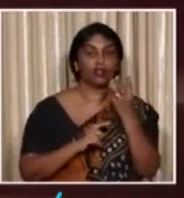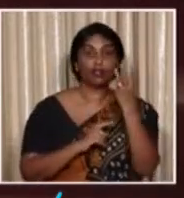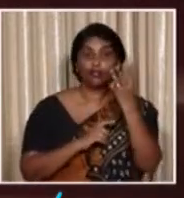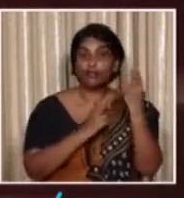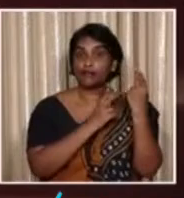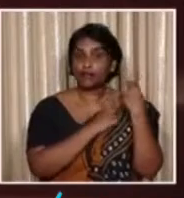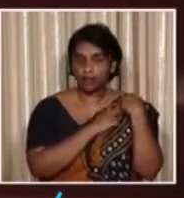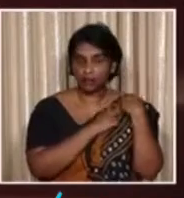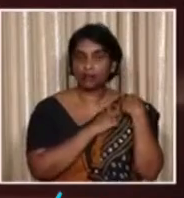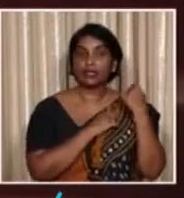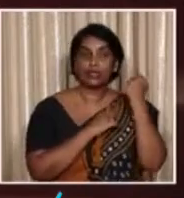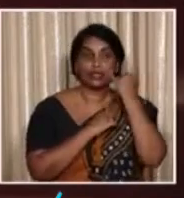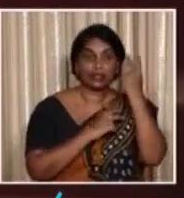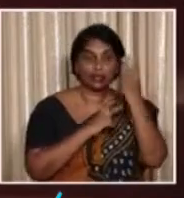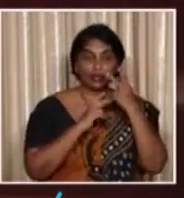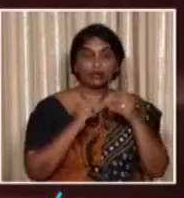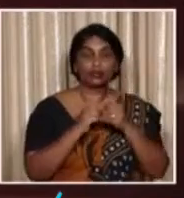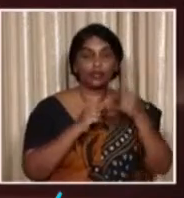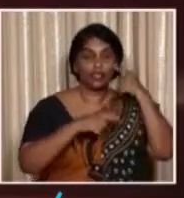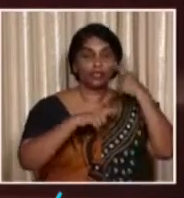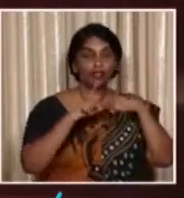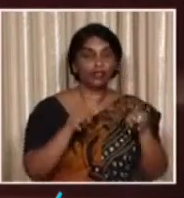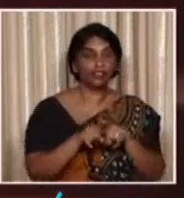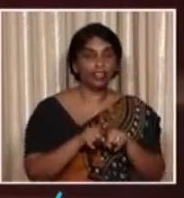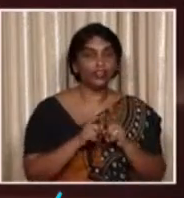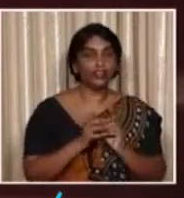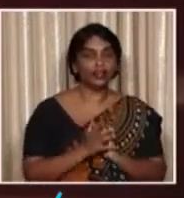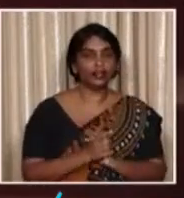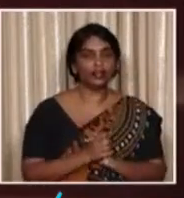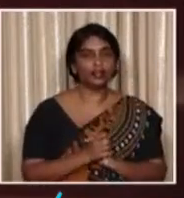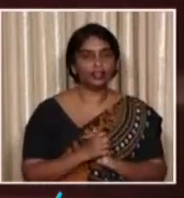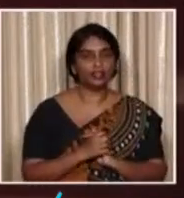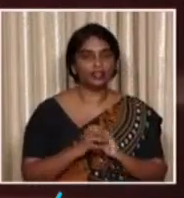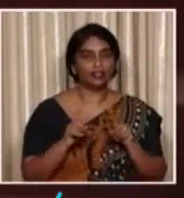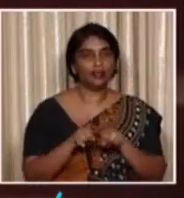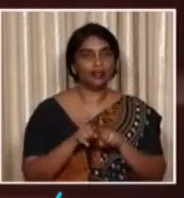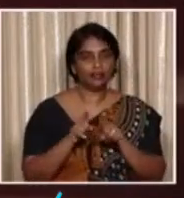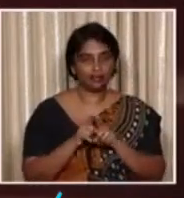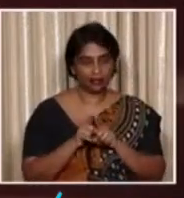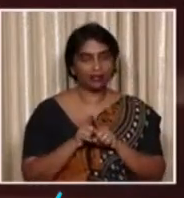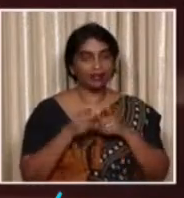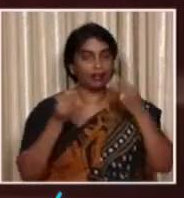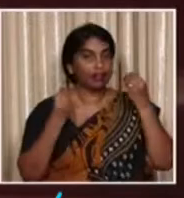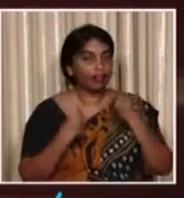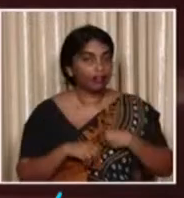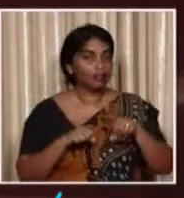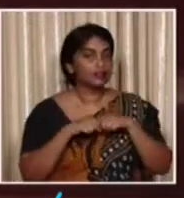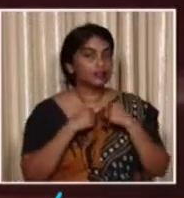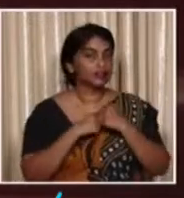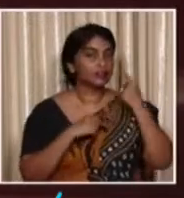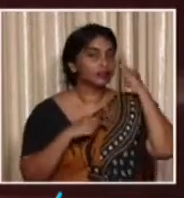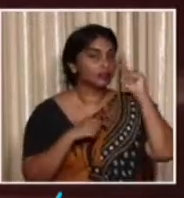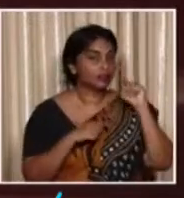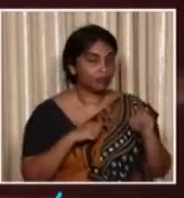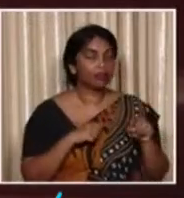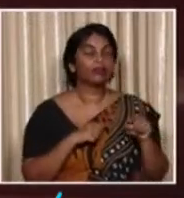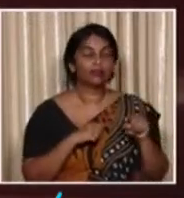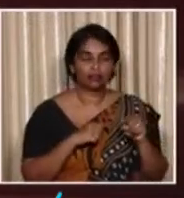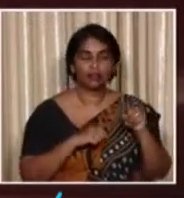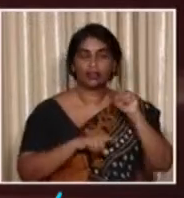e Singapore neethi yatate api laba ganna nadu thinduwa bankolot vechcha samagamakata erehiwa laba gatte